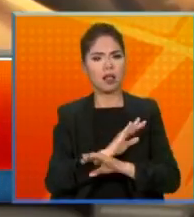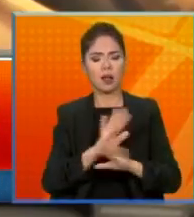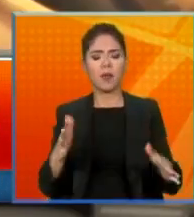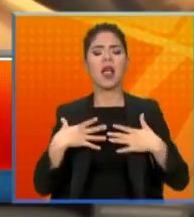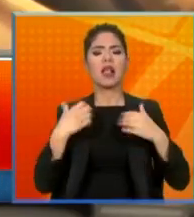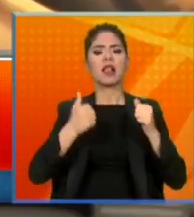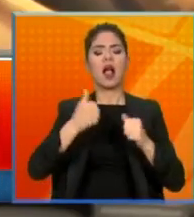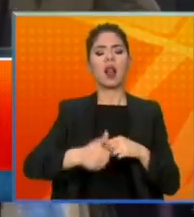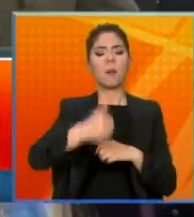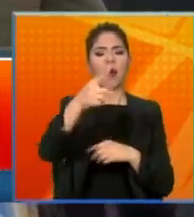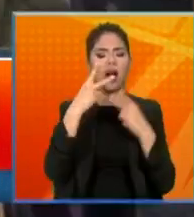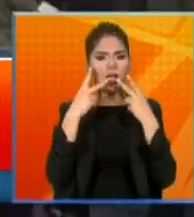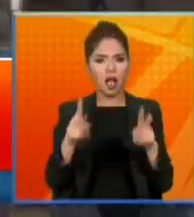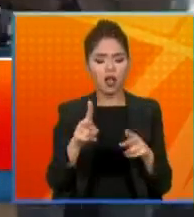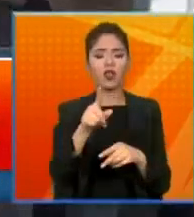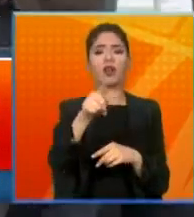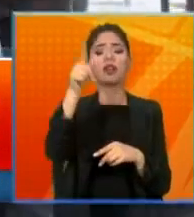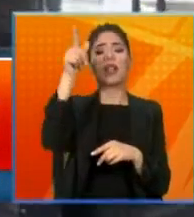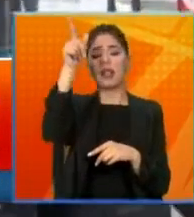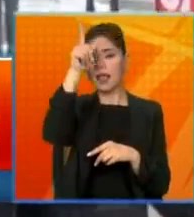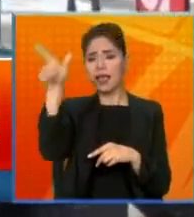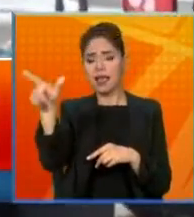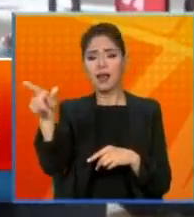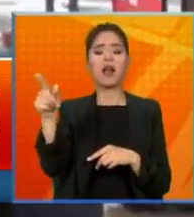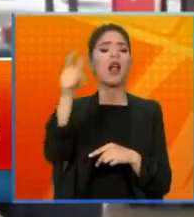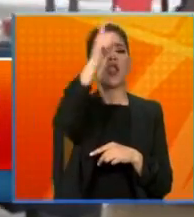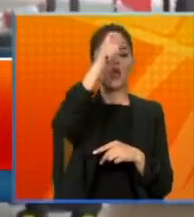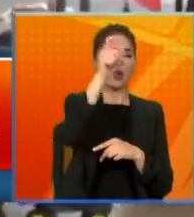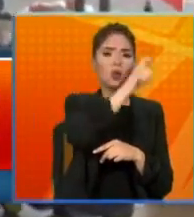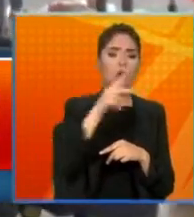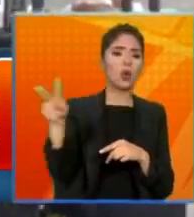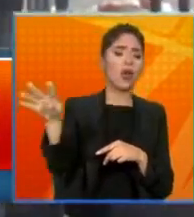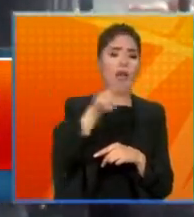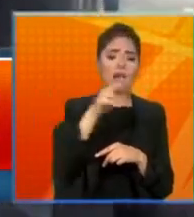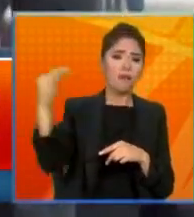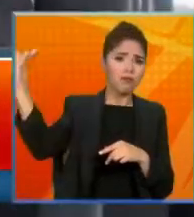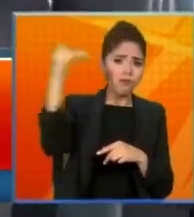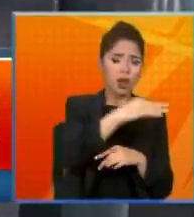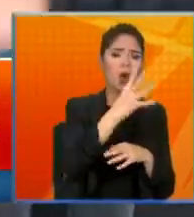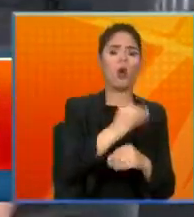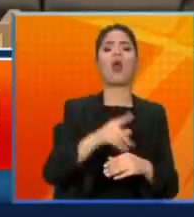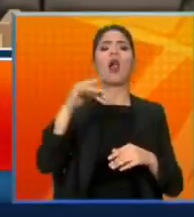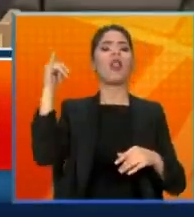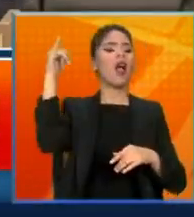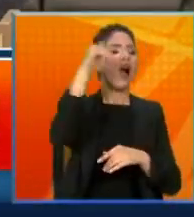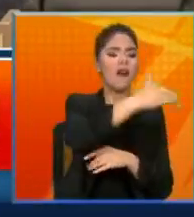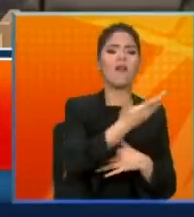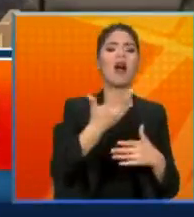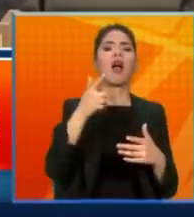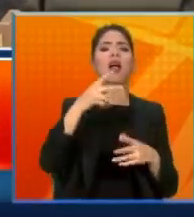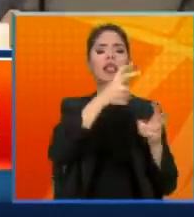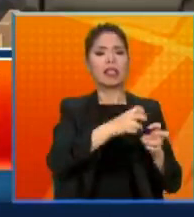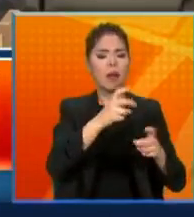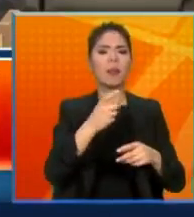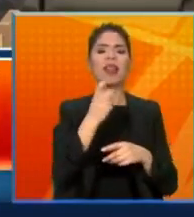Sağlık Bakanı Fahrettin Koca yaptı. İran'dan Türkiye'ye yapılan hava kara demiryolu seferleri tamamen durduruldu. İran'dan